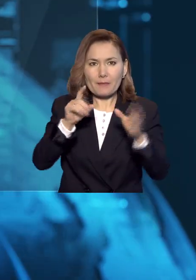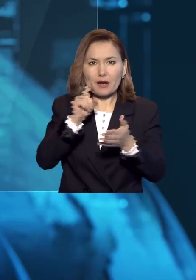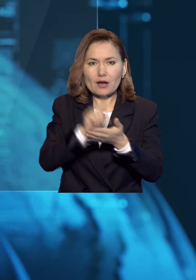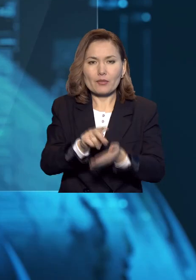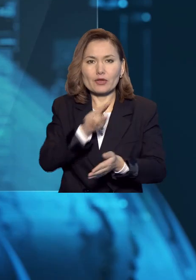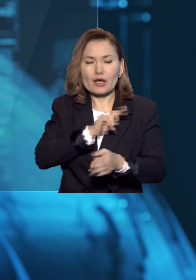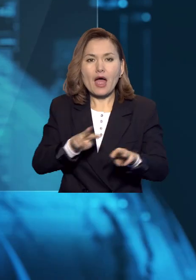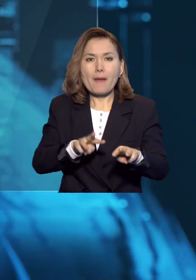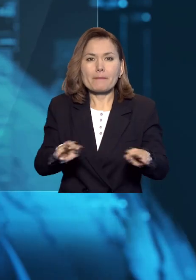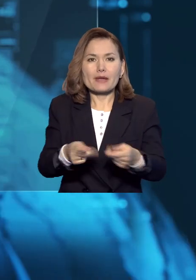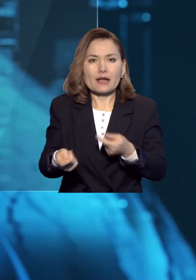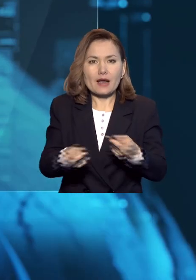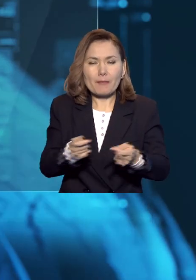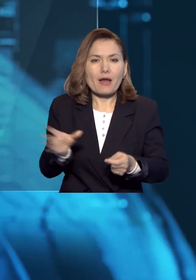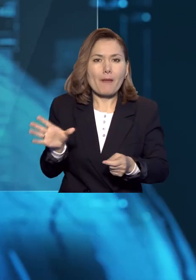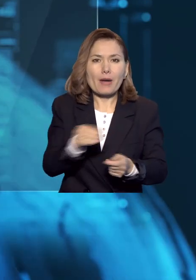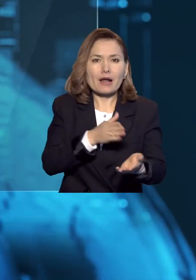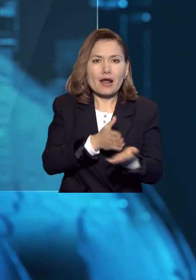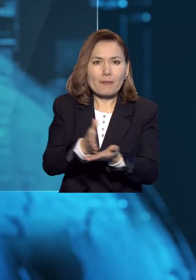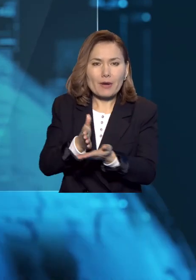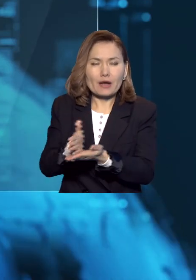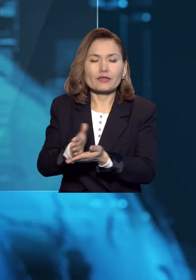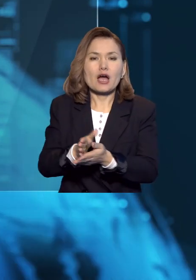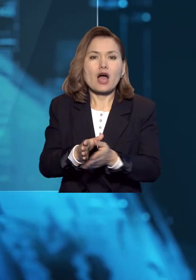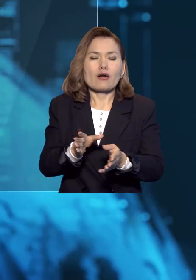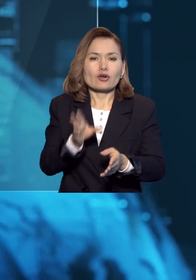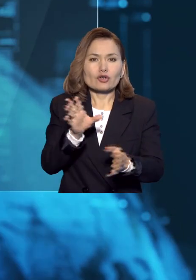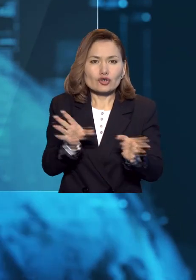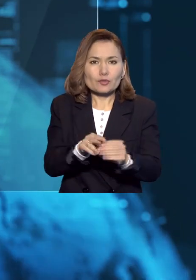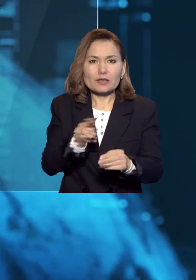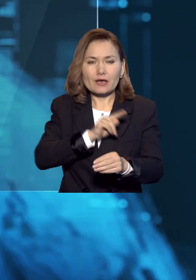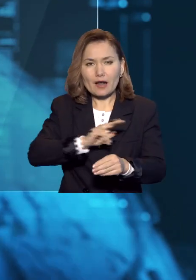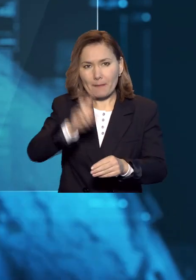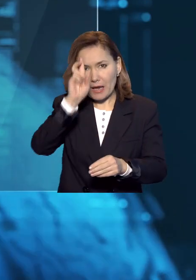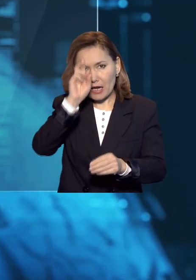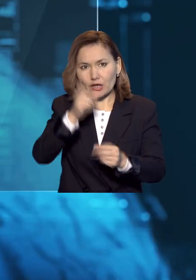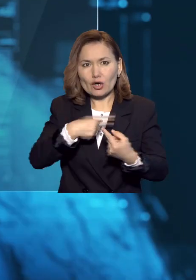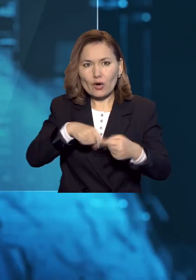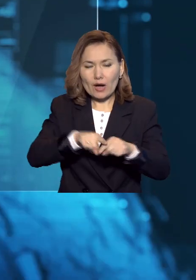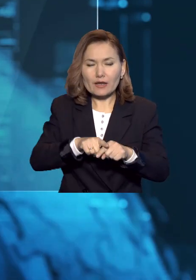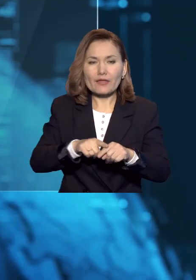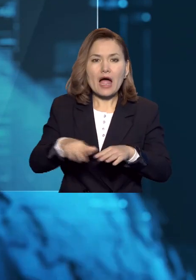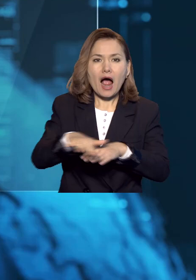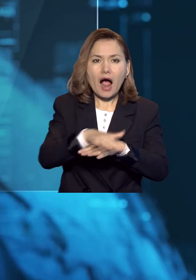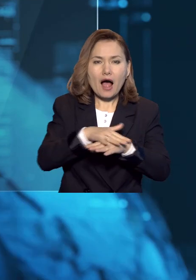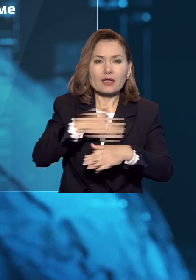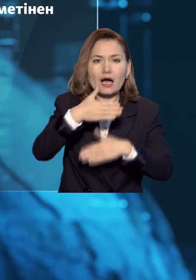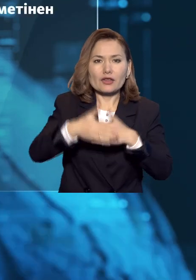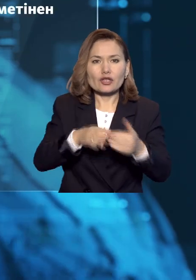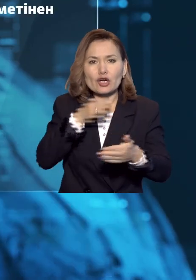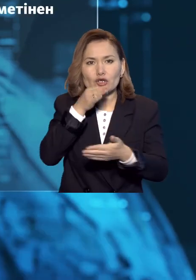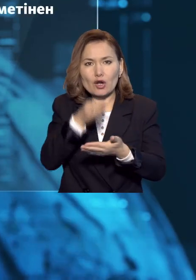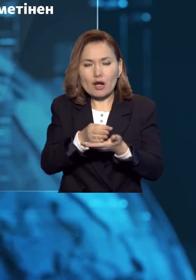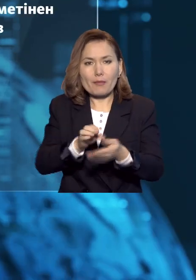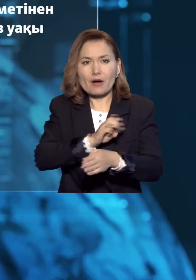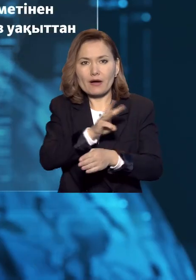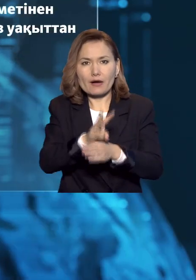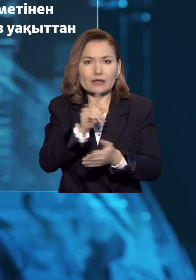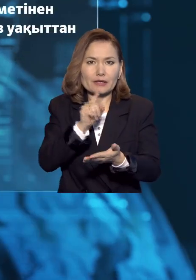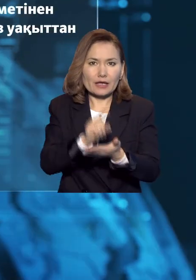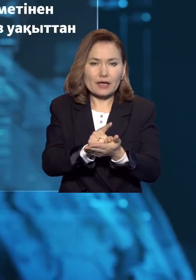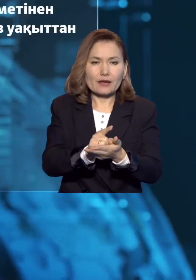міндетім биліктің барлық тармақтарының келісілген іс-әрекетін және мемлекеттік органдардың халық алдындағы жауапкершілігін қамтамасыз